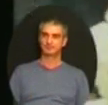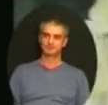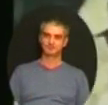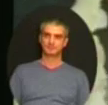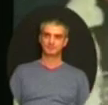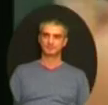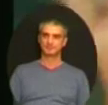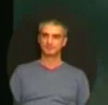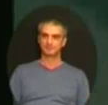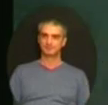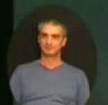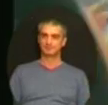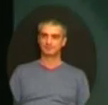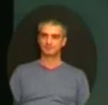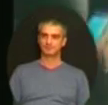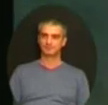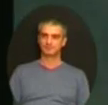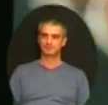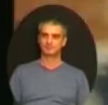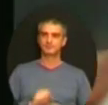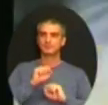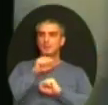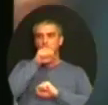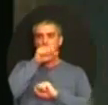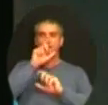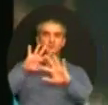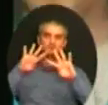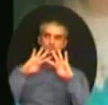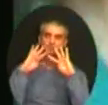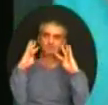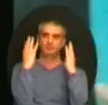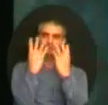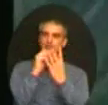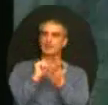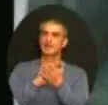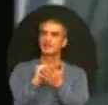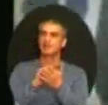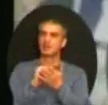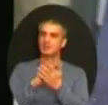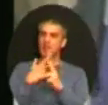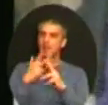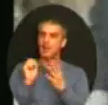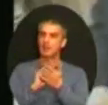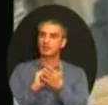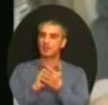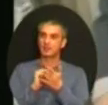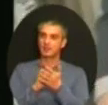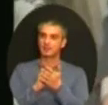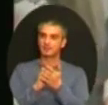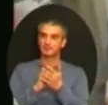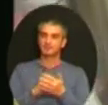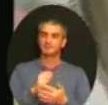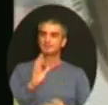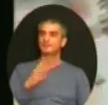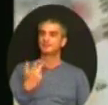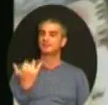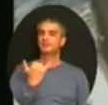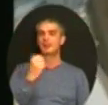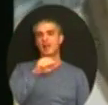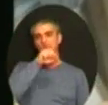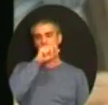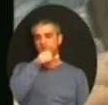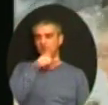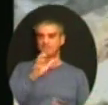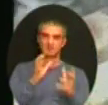ובמקום הנכון. זה שולחן מעריצים. אז בואו נראה, אגב. זה עיתונאים. רק עיתונאים? כשאריק היה... בדרך כלל המעריצים